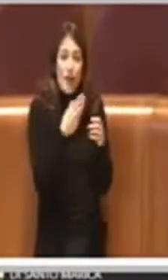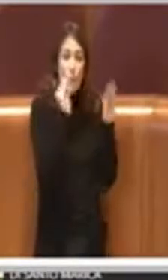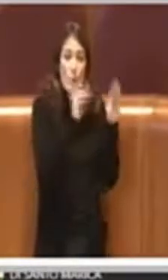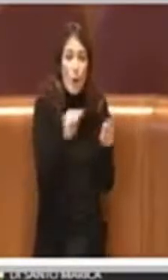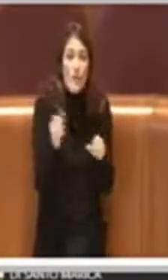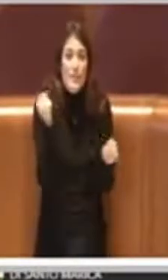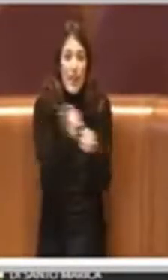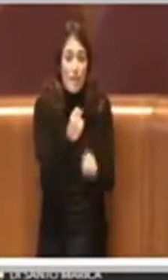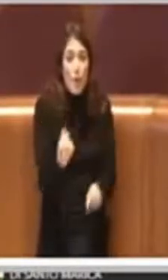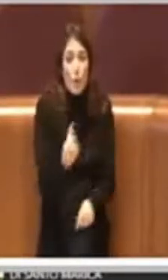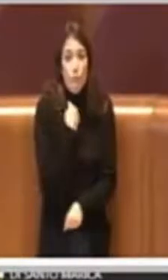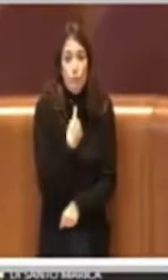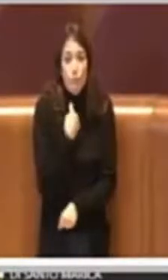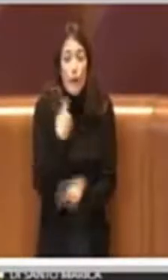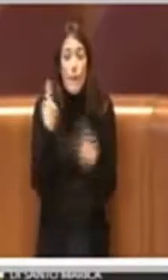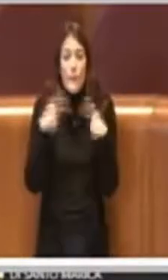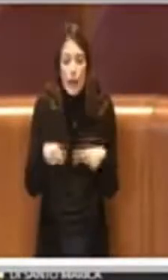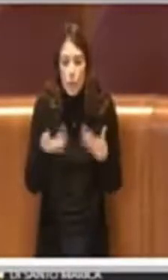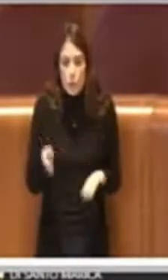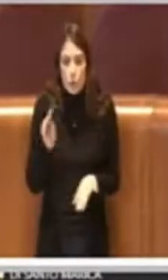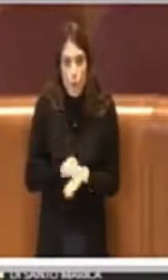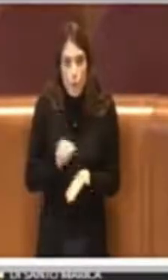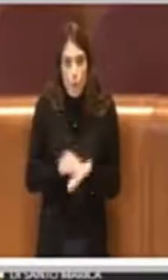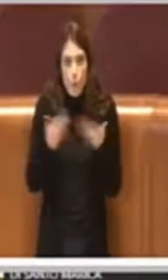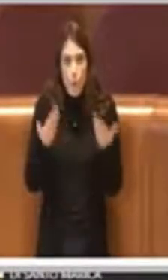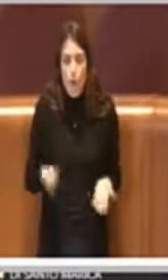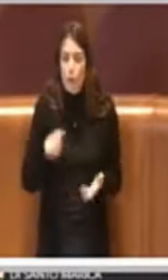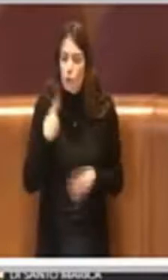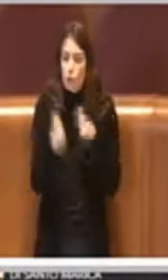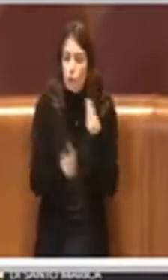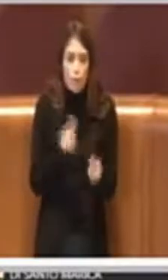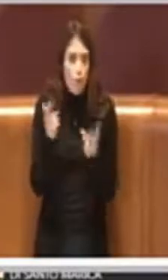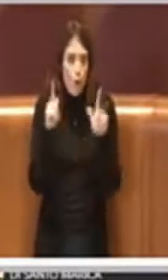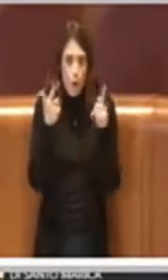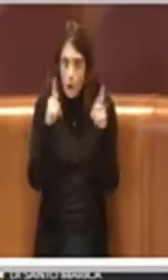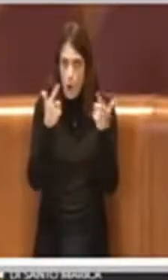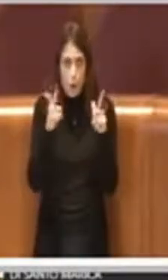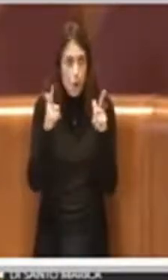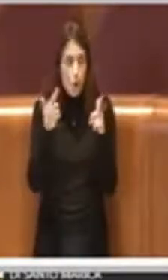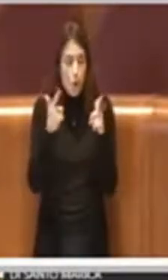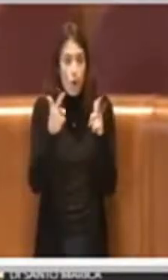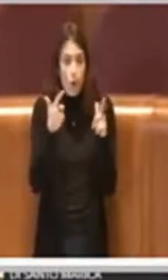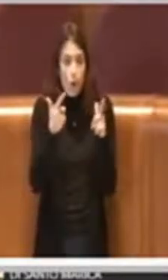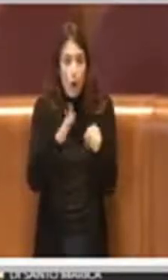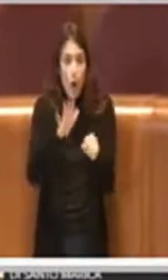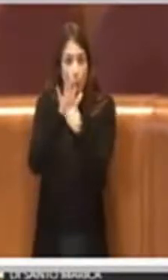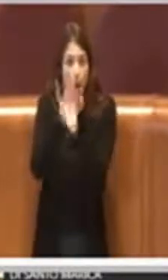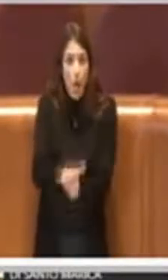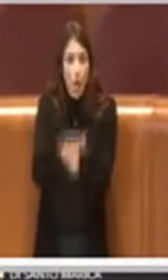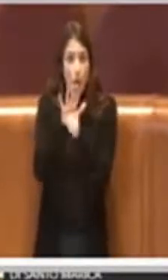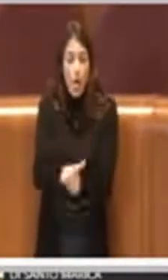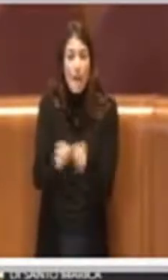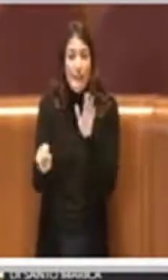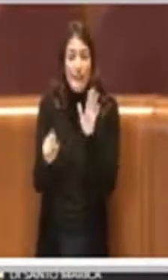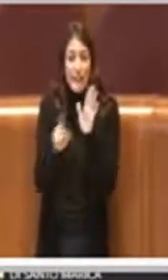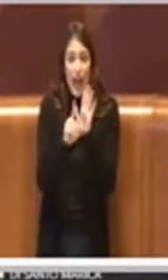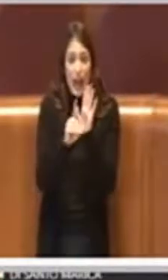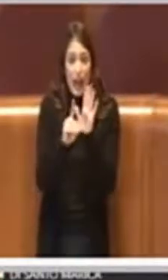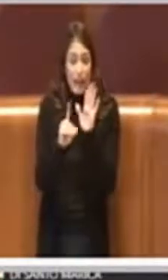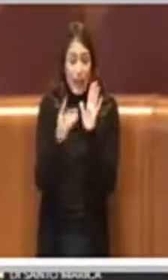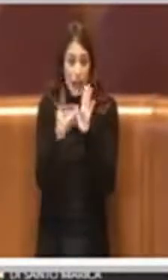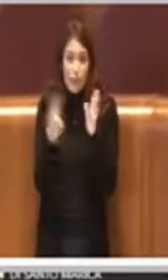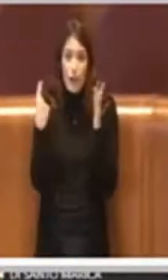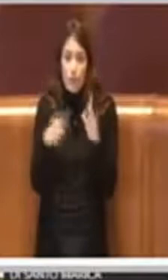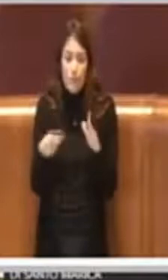stanno perdendo. Per questo siamo qui. Non stiamo giocando. Fare ostruzionismo su questa delibera è una cosa veramente